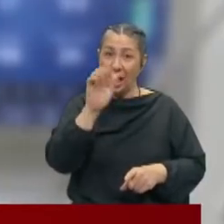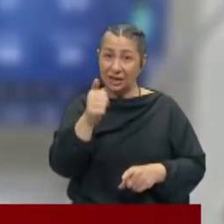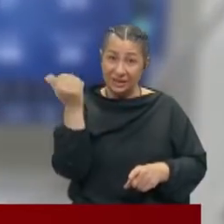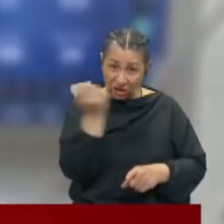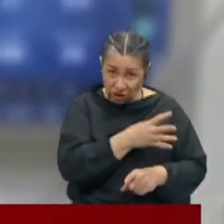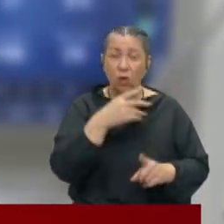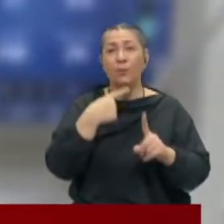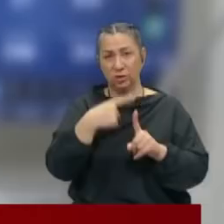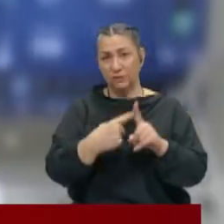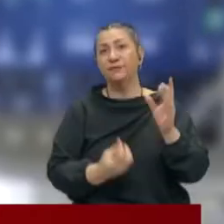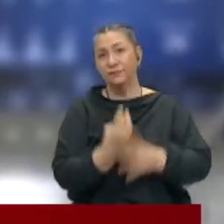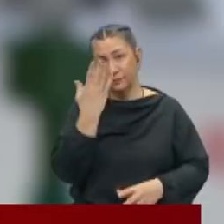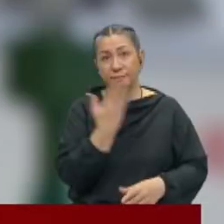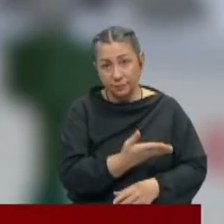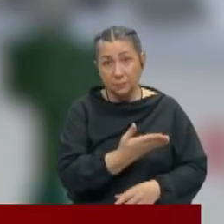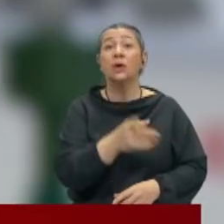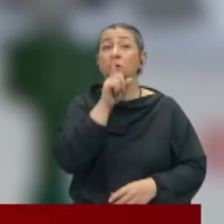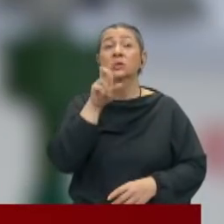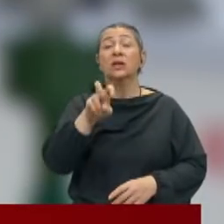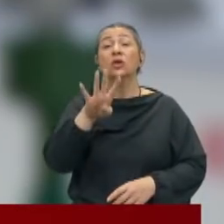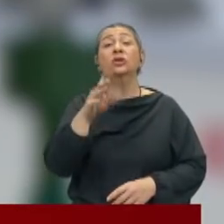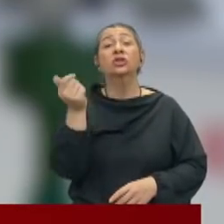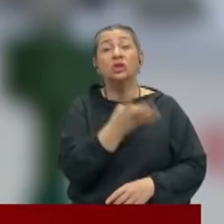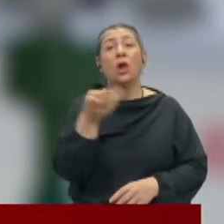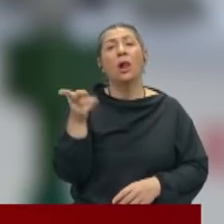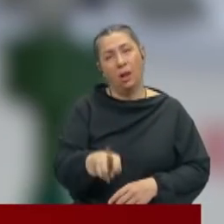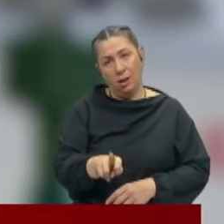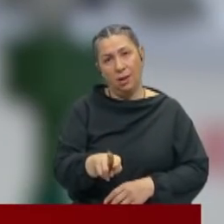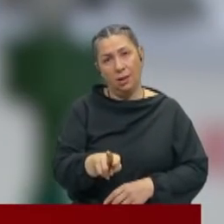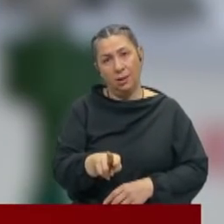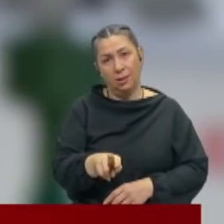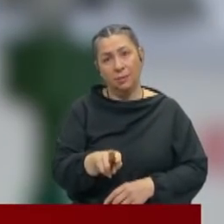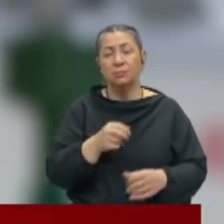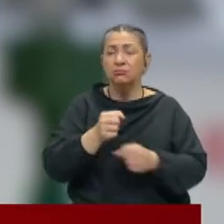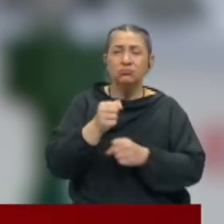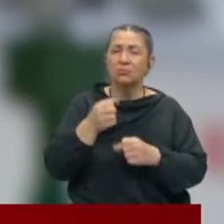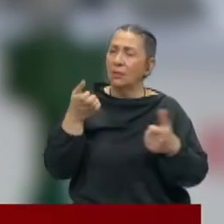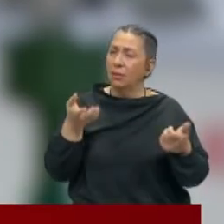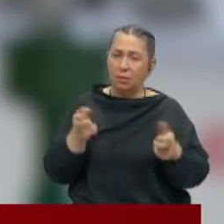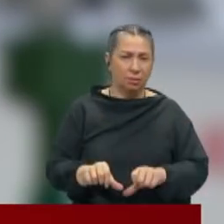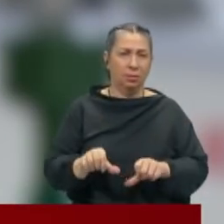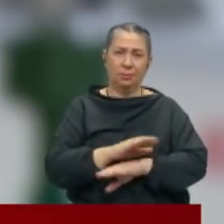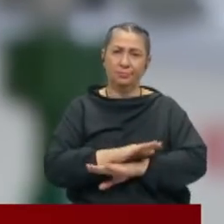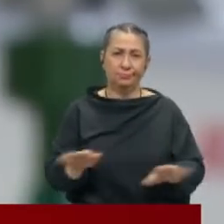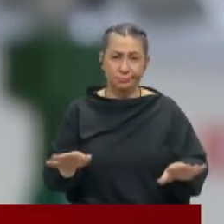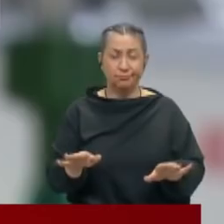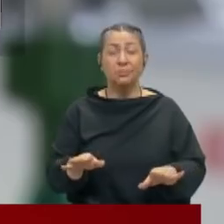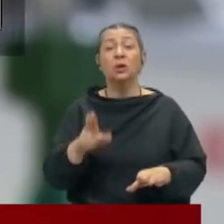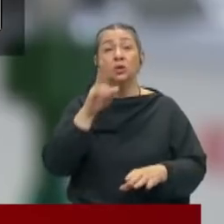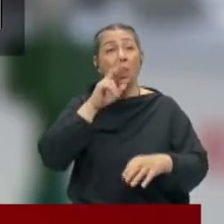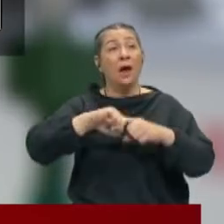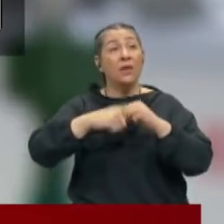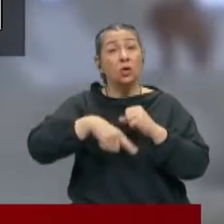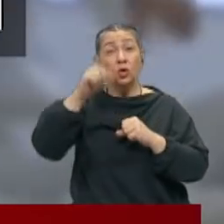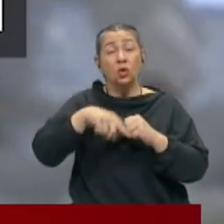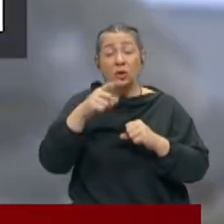72.856 kişi koronavirüse yakalandı. 184 kişi ise hastalığa direnemedi, hayatını kaybetti. Son haftalarda